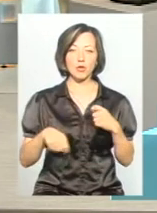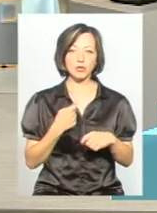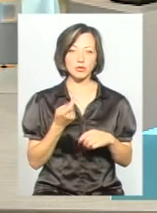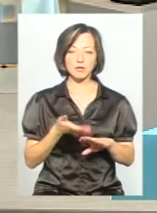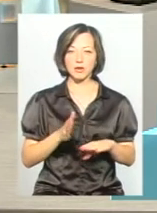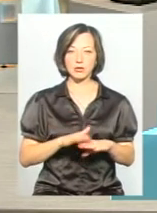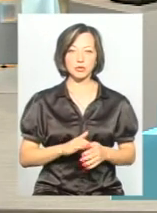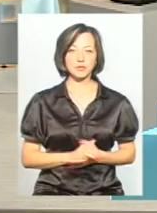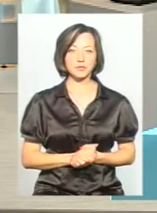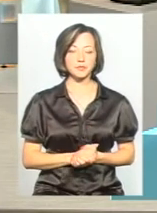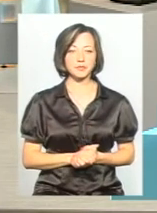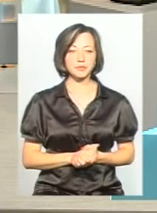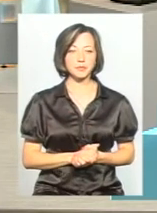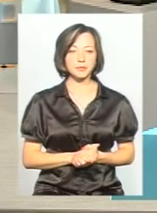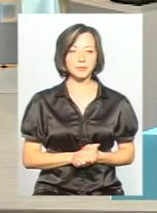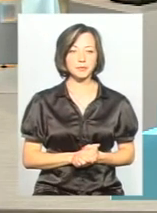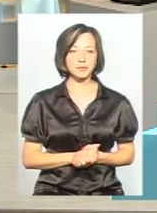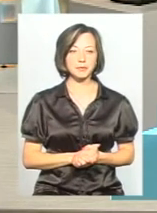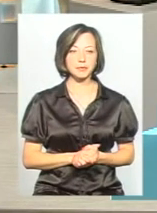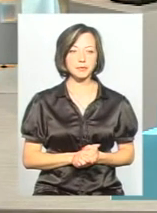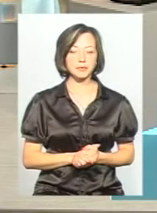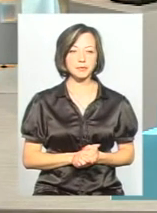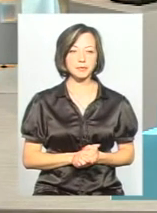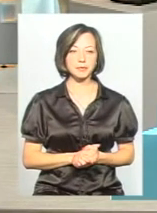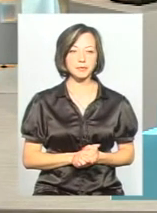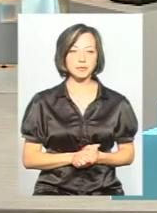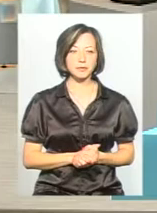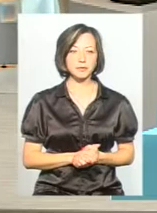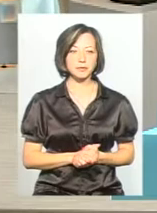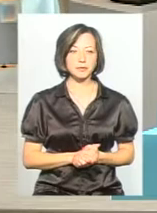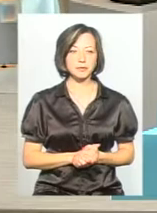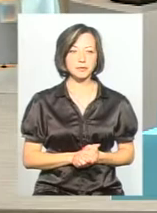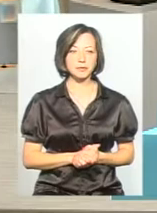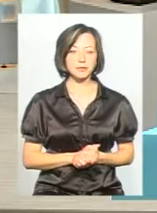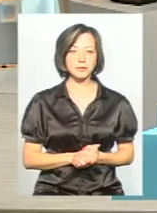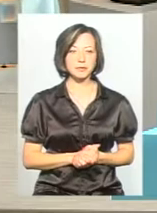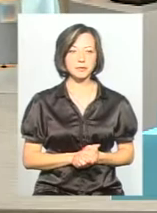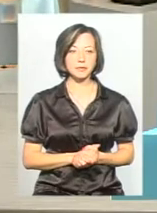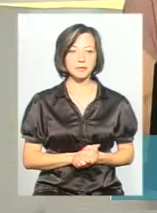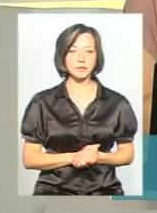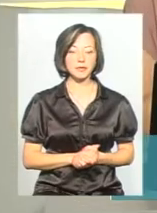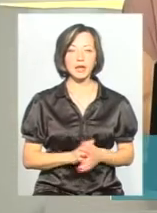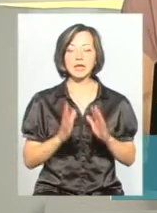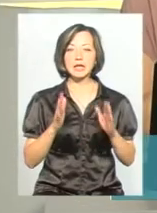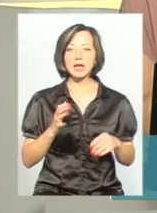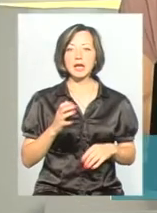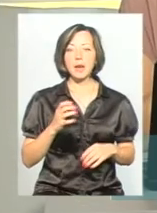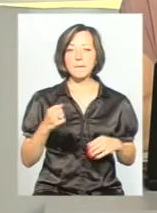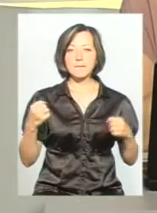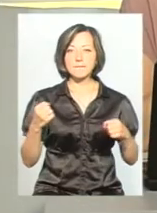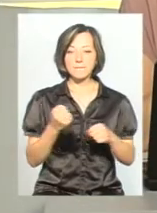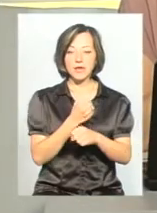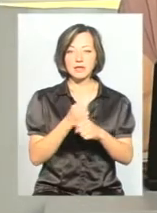є досить важко. Саме в таких правопорушеннях. Тільки бійцівські і